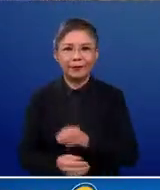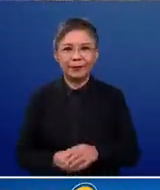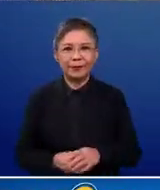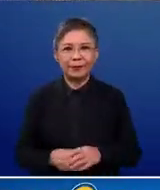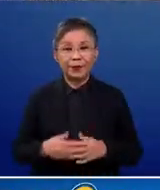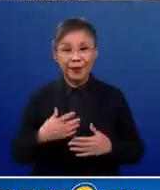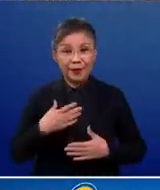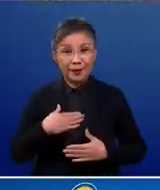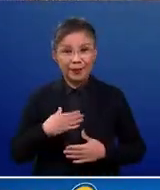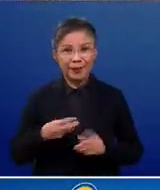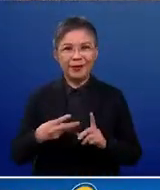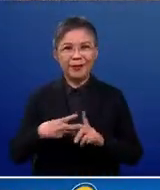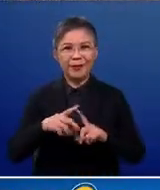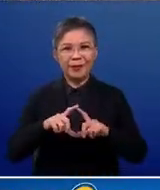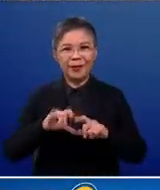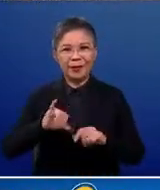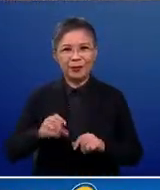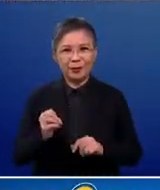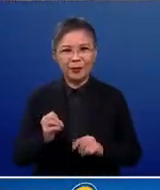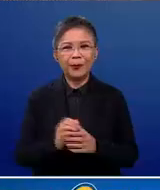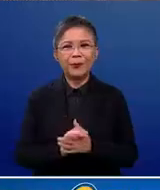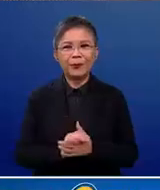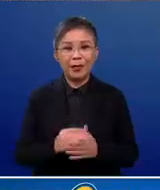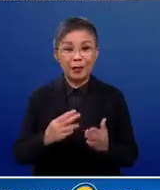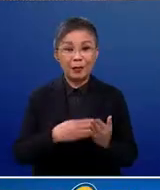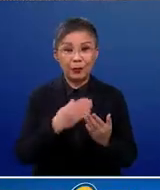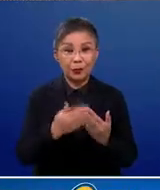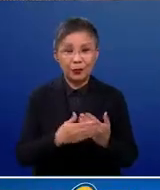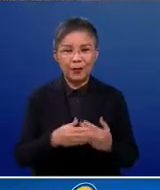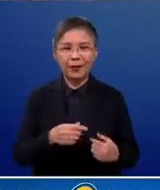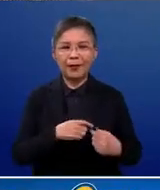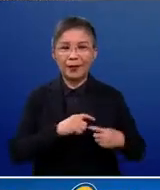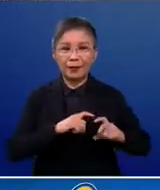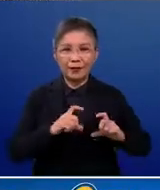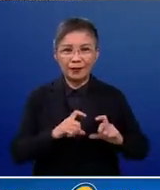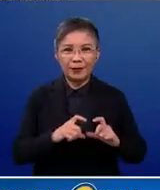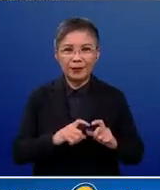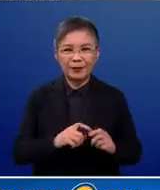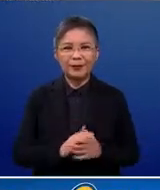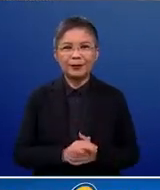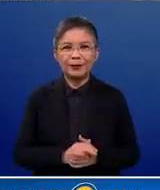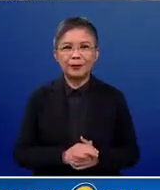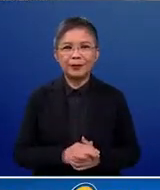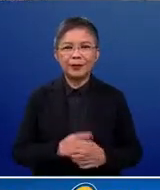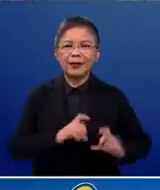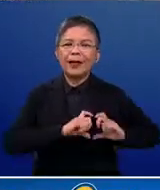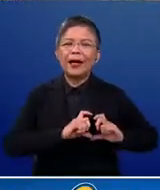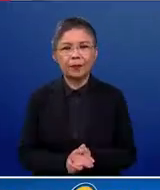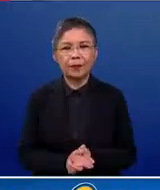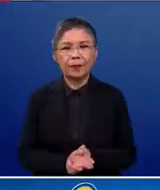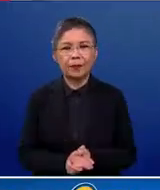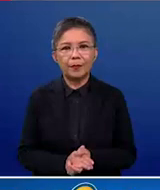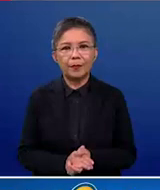lagi keprihatinan-keprihatinan di dalam hati Baju. Baju hanya punya hati, jadi tidak punya